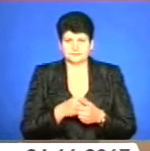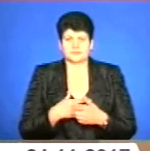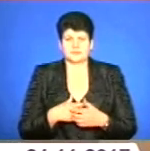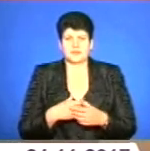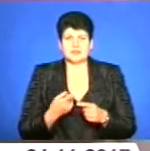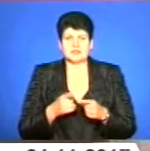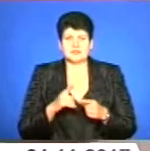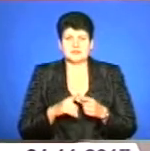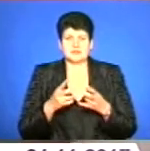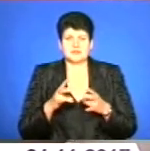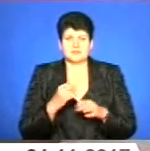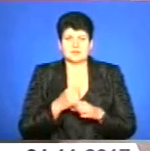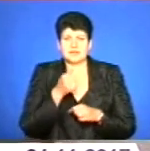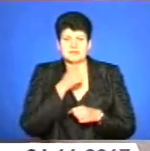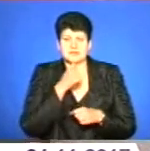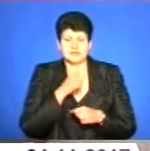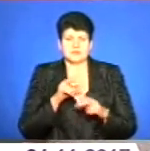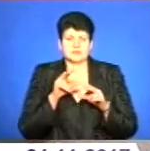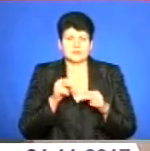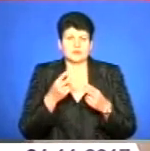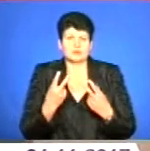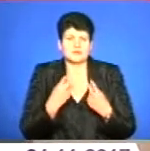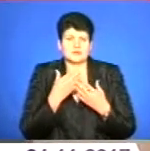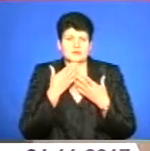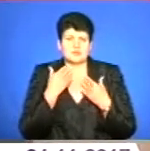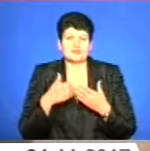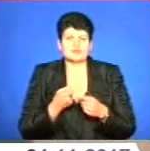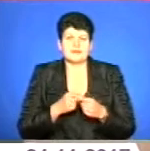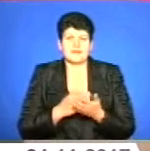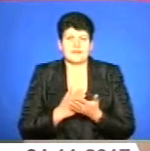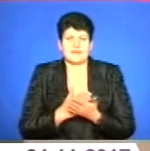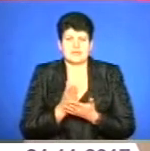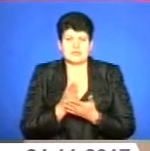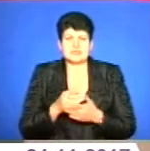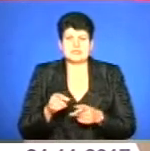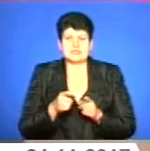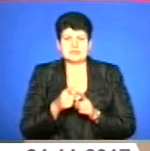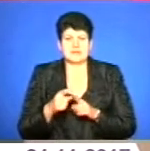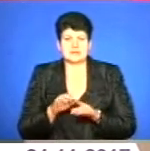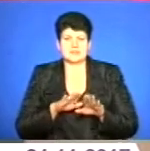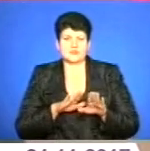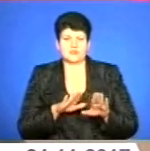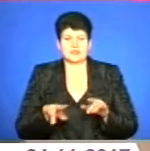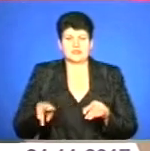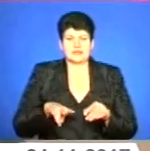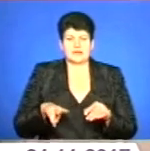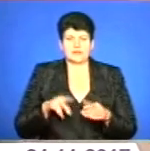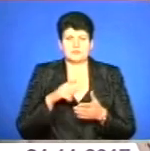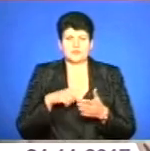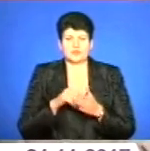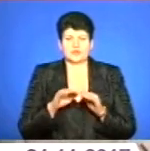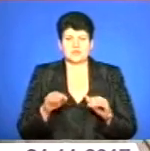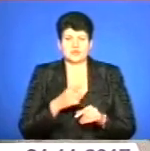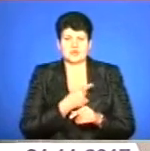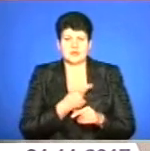був якийсь експеримент. Гарантії немає ніякої, що вона якісна. Зі слів заступника директора Тернопільської міської дитячої комунальної